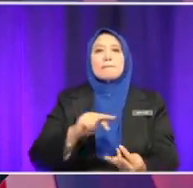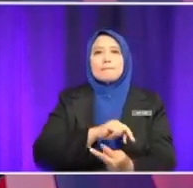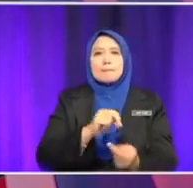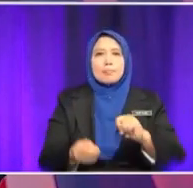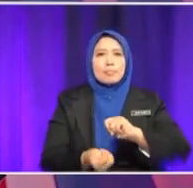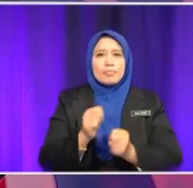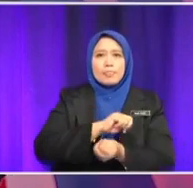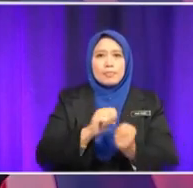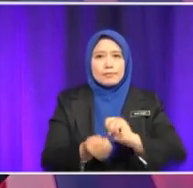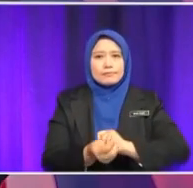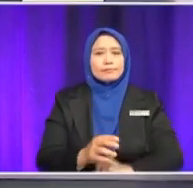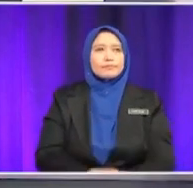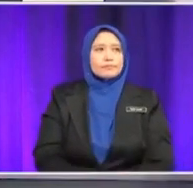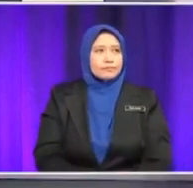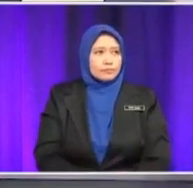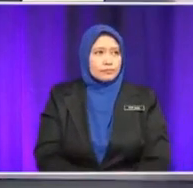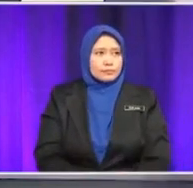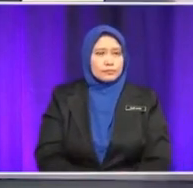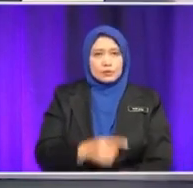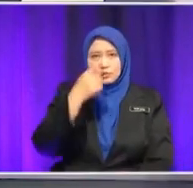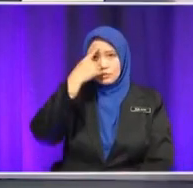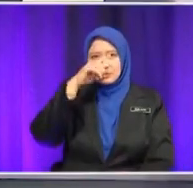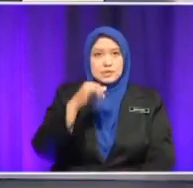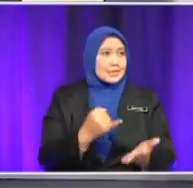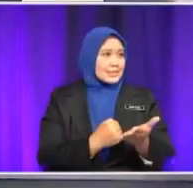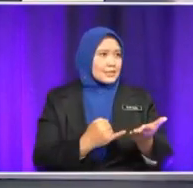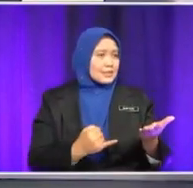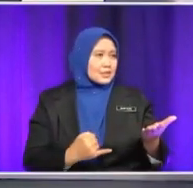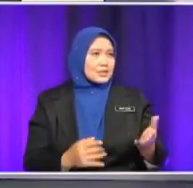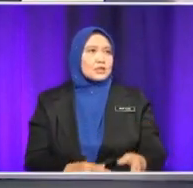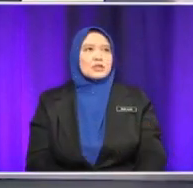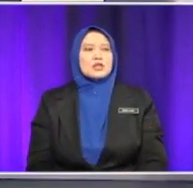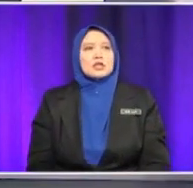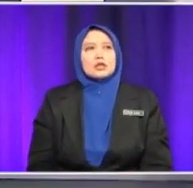yang akan dinilai untuk seninya seni